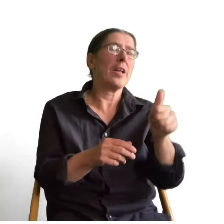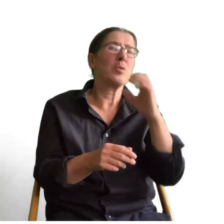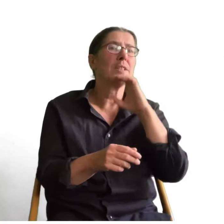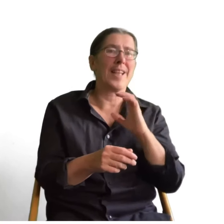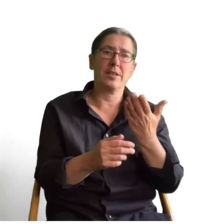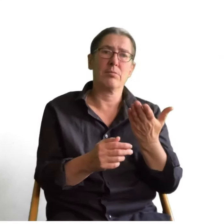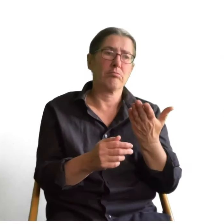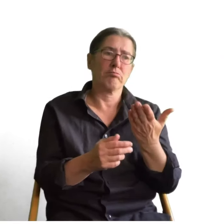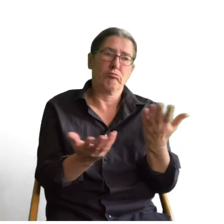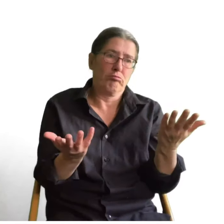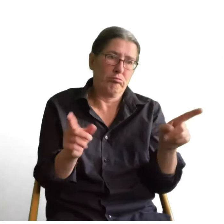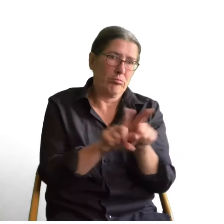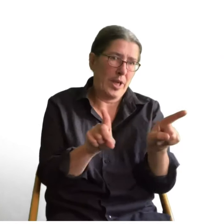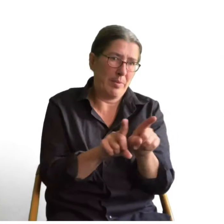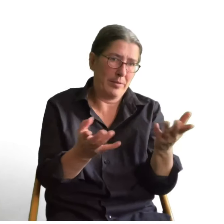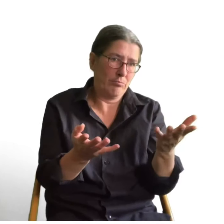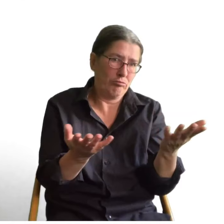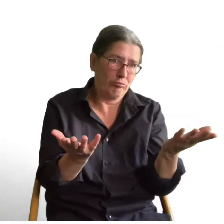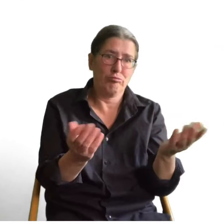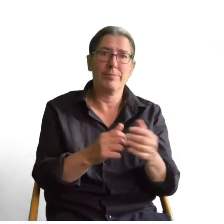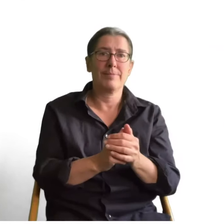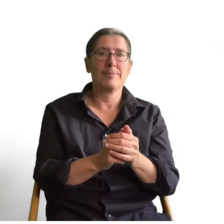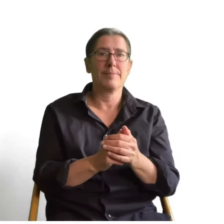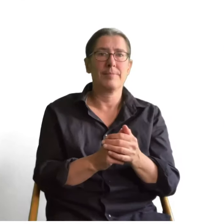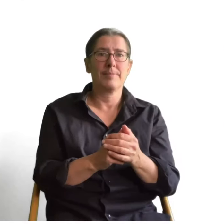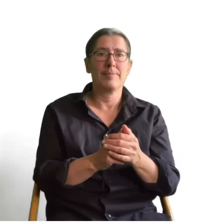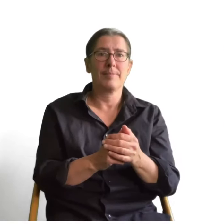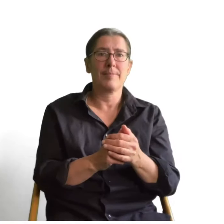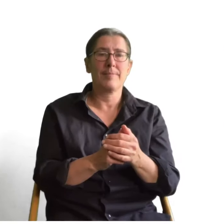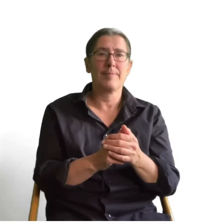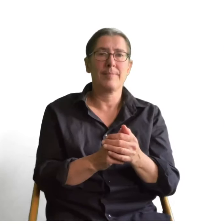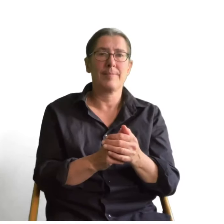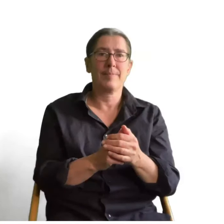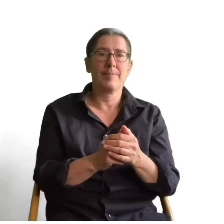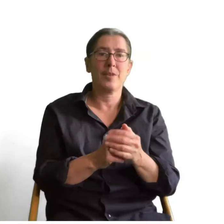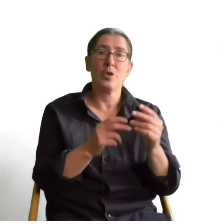mein Ganzes sind 100 Cent, das ist eigentlich dasselbe erstmal.